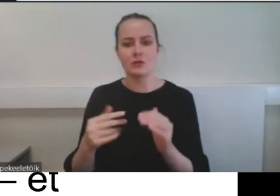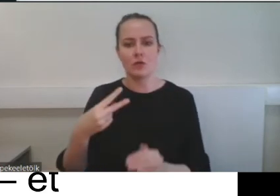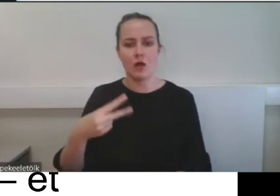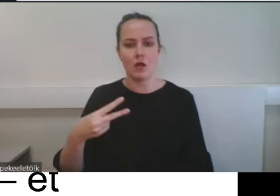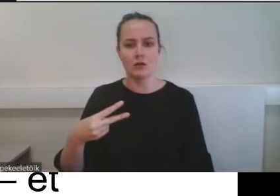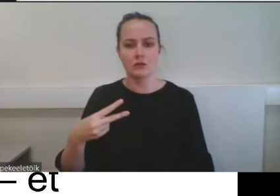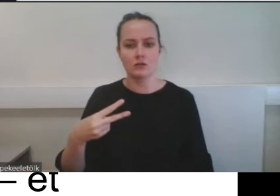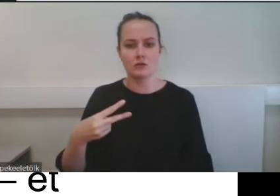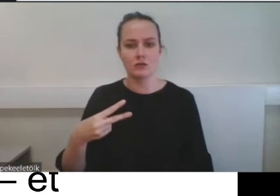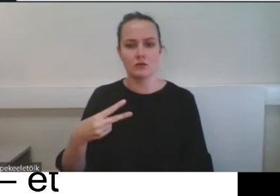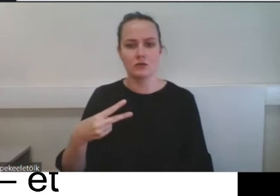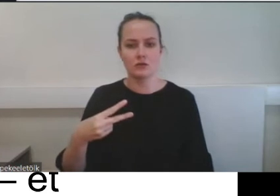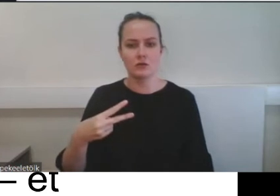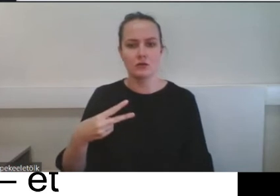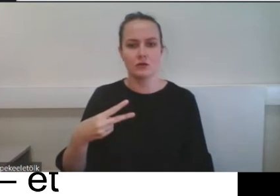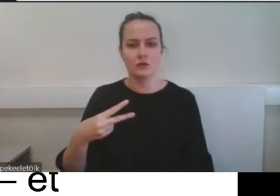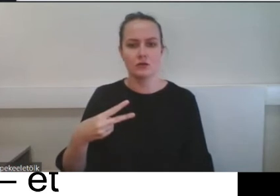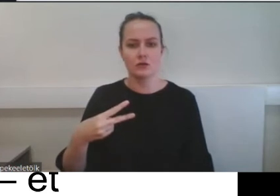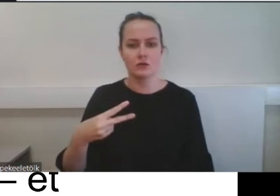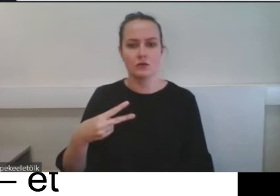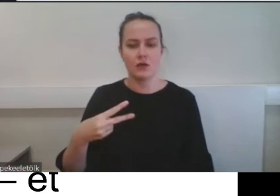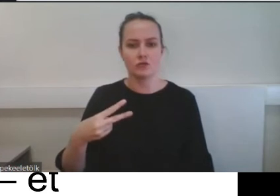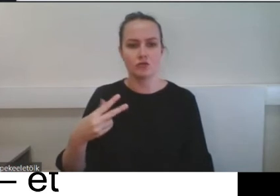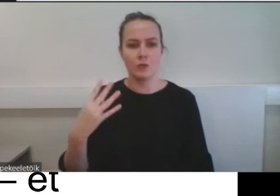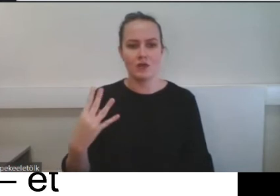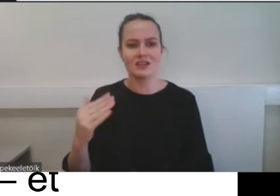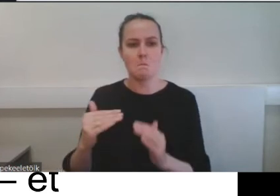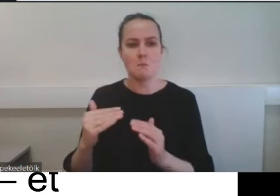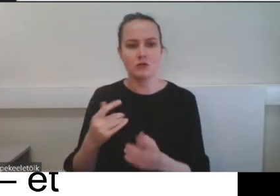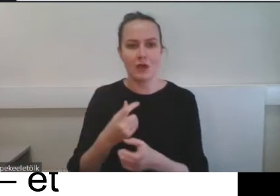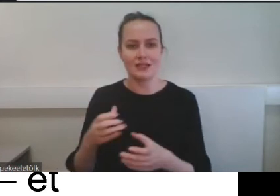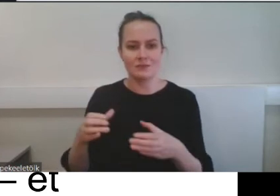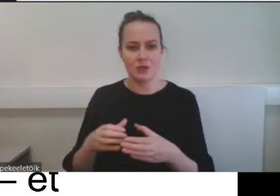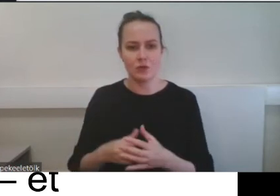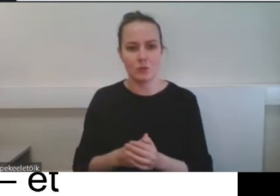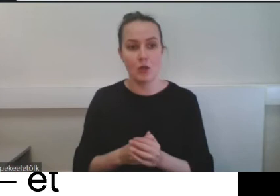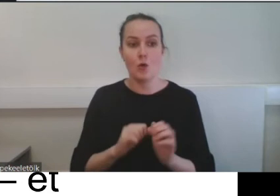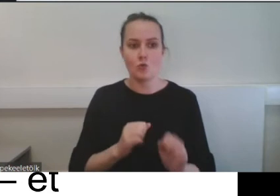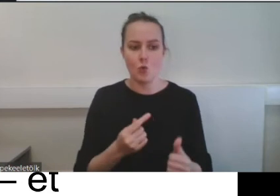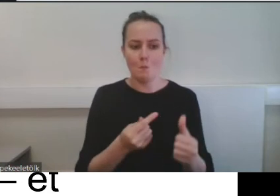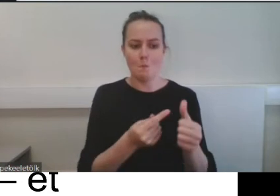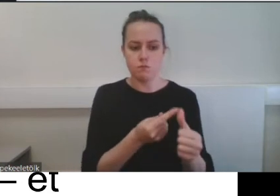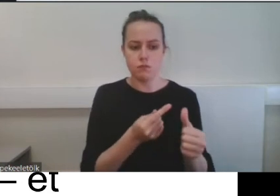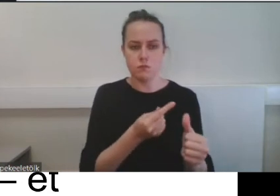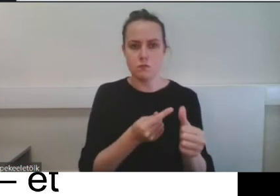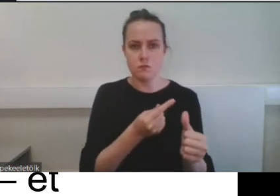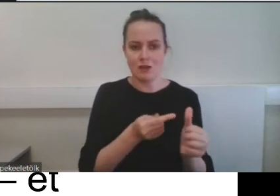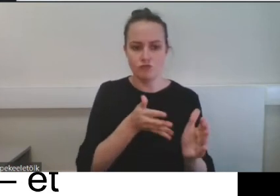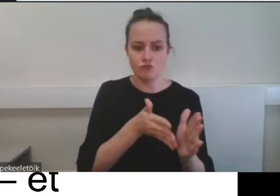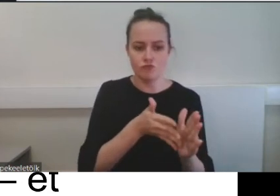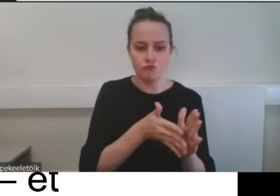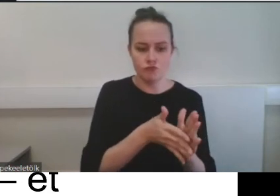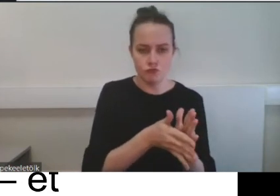väga, väga oluliste tegevuspiirangutega ja ilmselt see juures siis ka näiteks raske puudega või sügava puudega